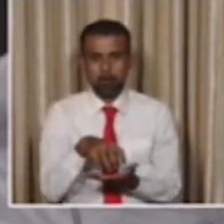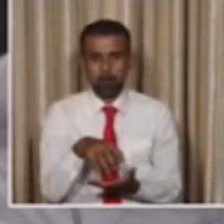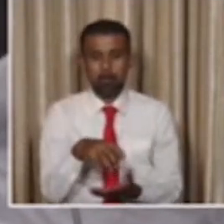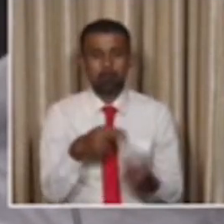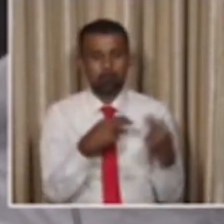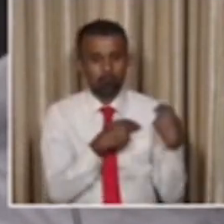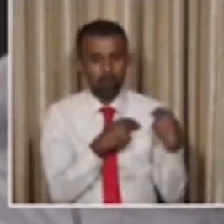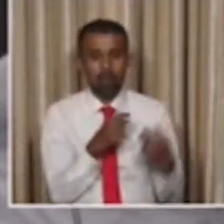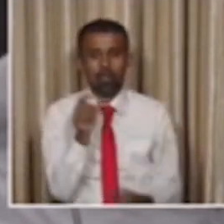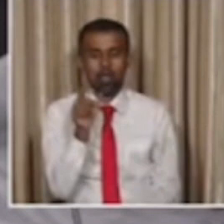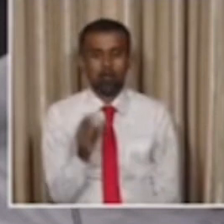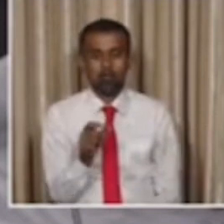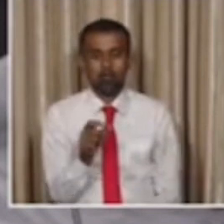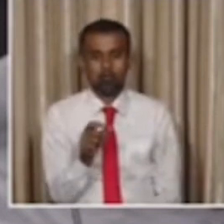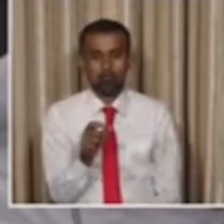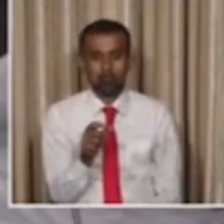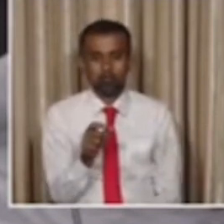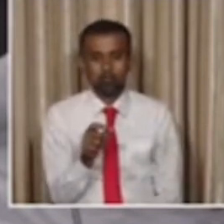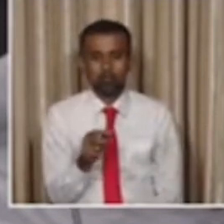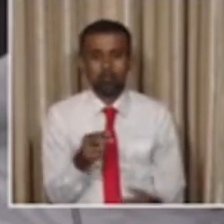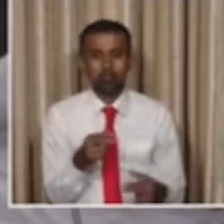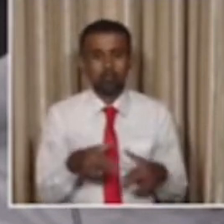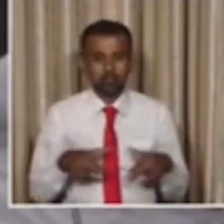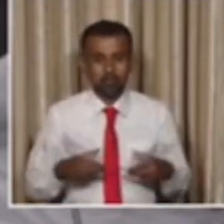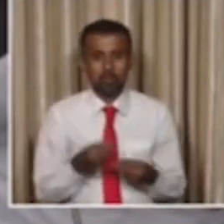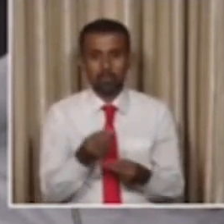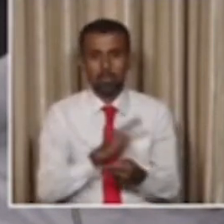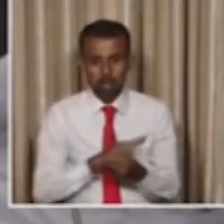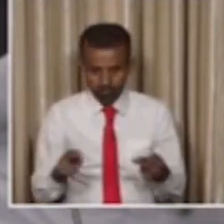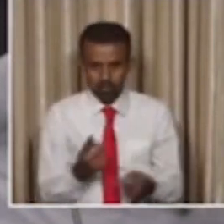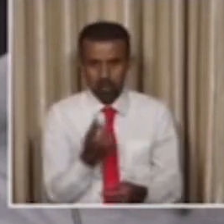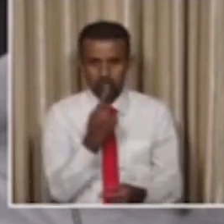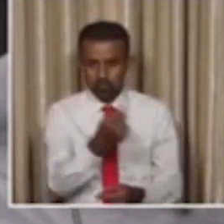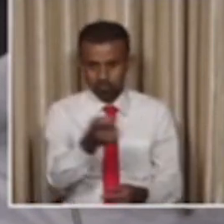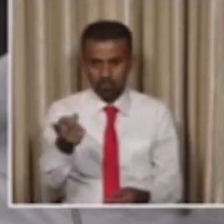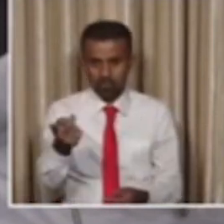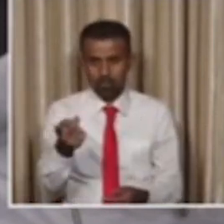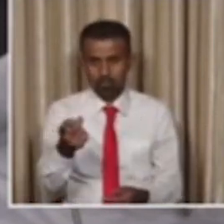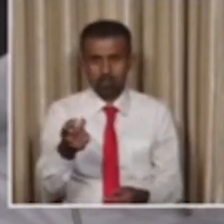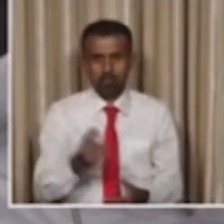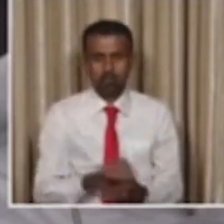වගකීම් දරන අය. ඒගොල්ලන්ට පත්තින් දෙන්න එපයි කියලාද කියන්නේ? ඉතාම බොළඳයි.